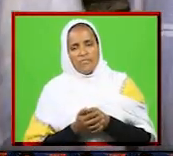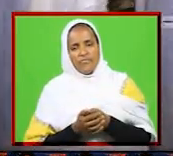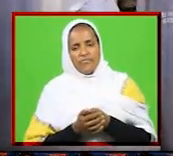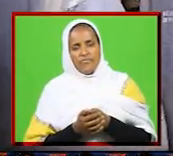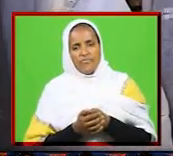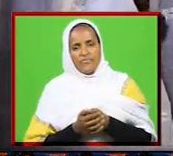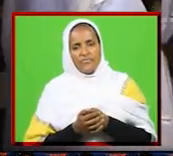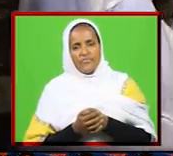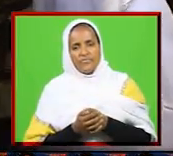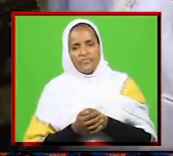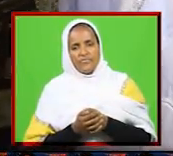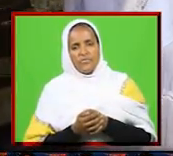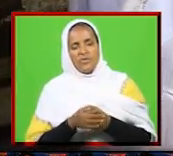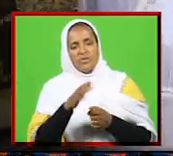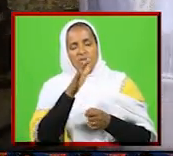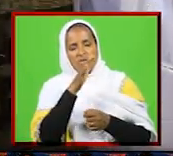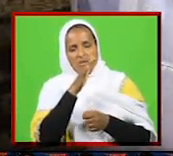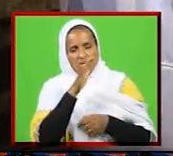ያው